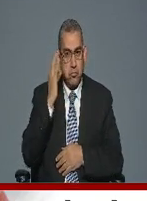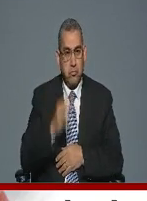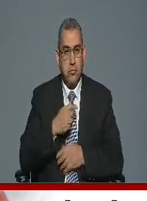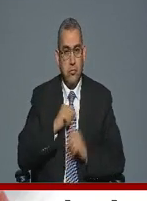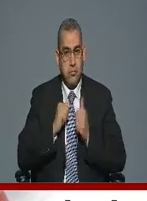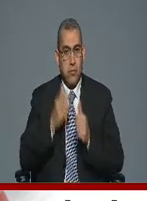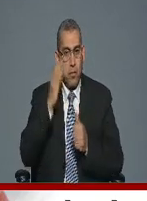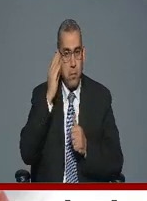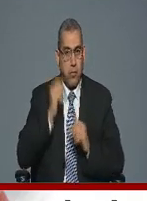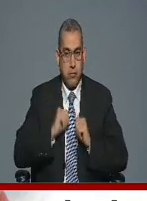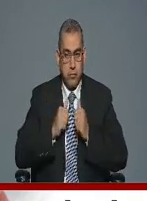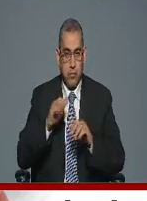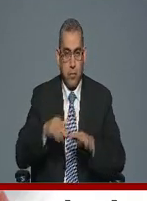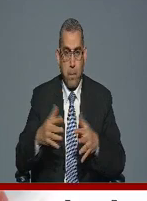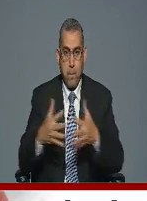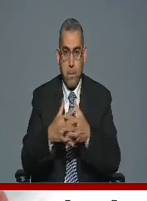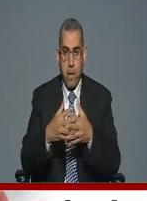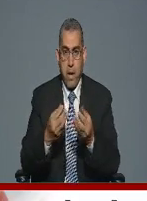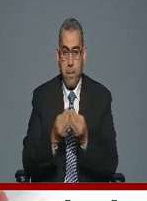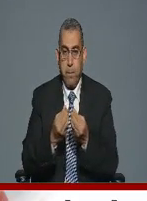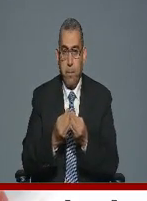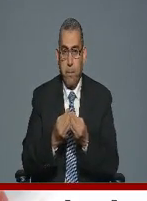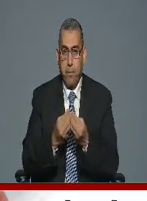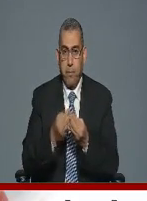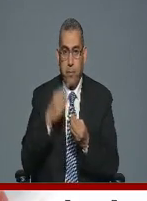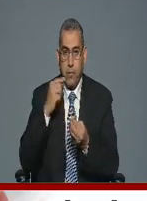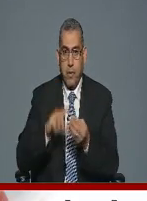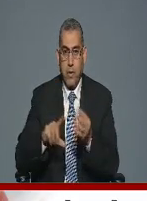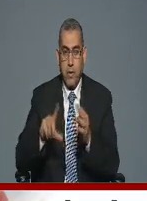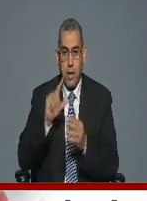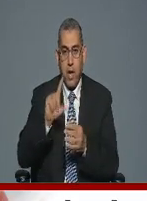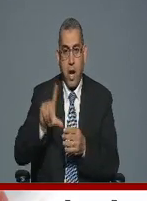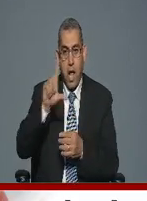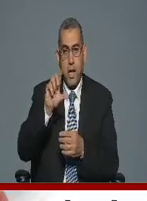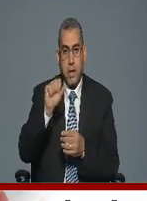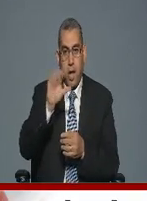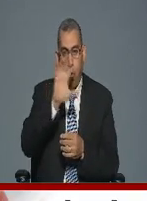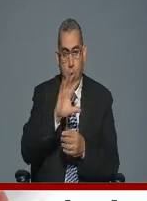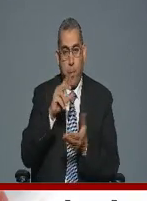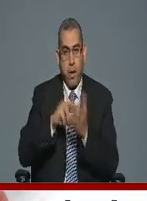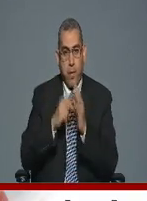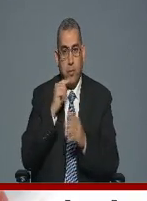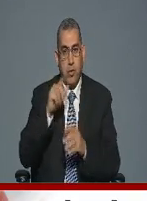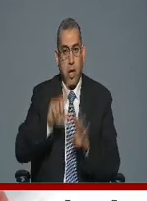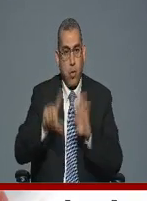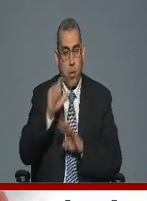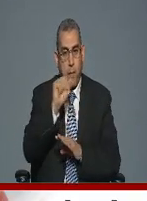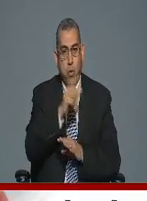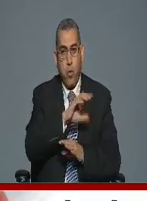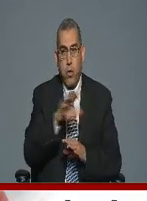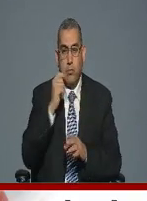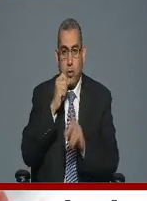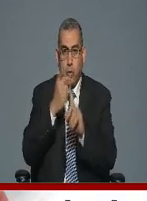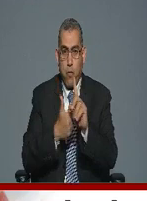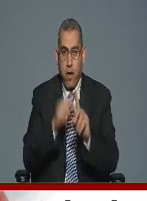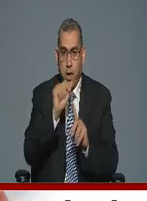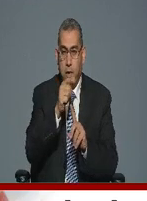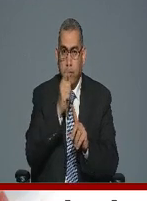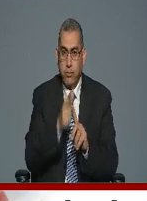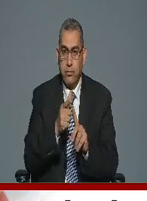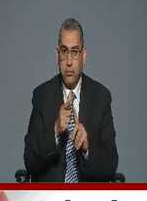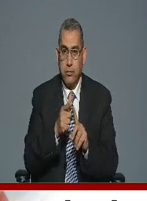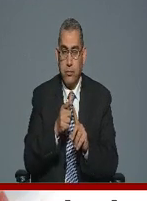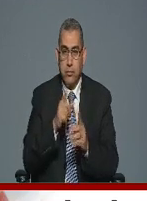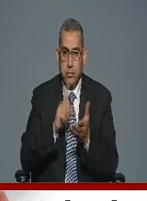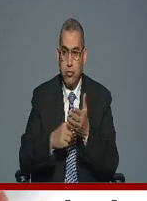هنا اليوم مع رئيسة المفوضية الأوروبية والزملاء، وذلك لفتح علاقة